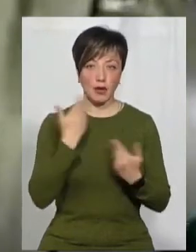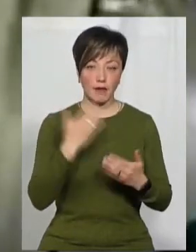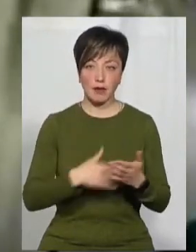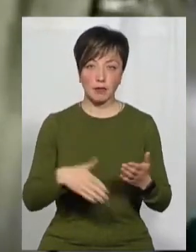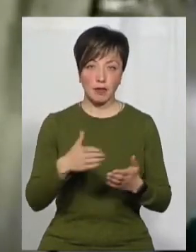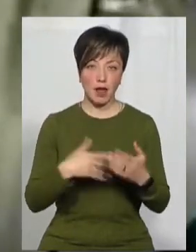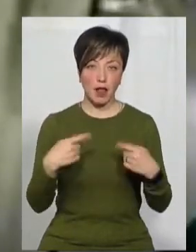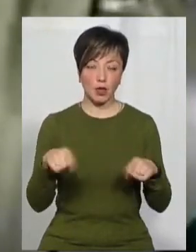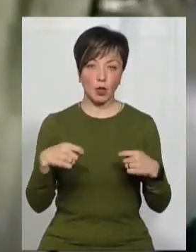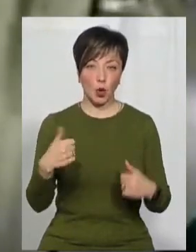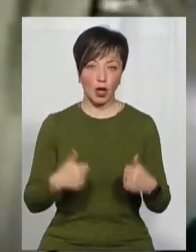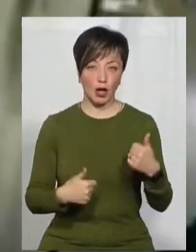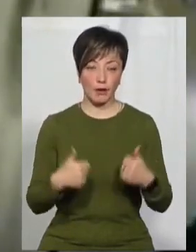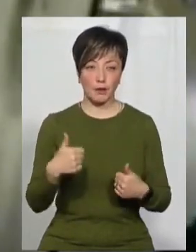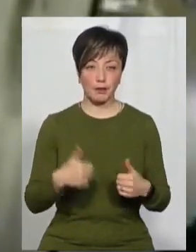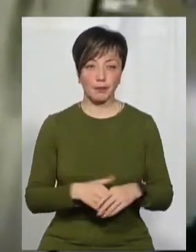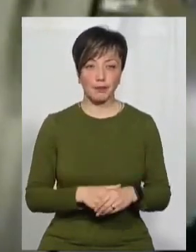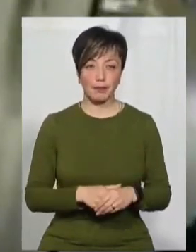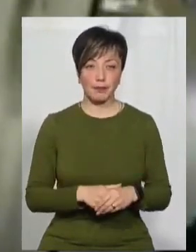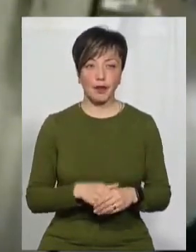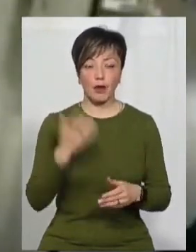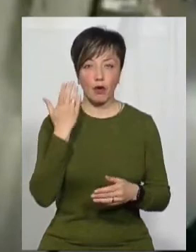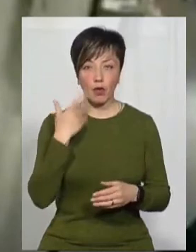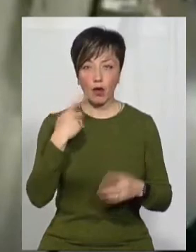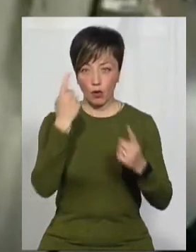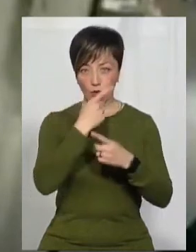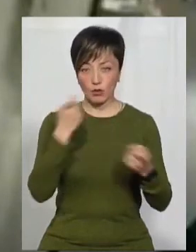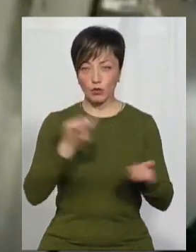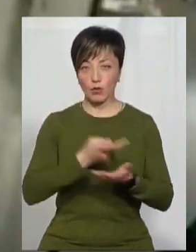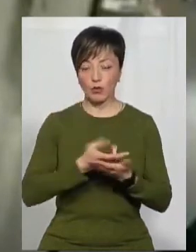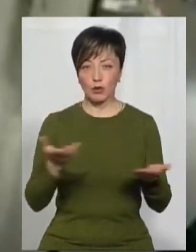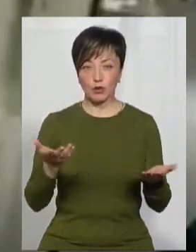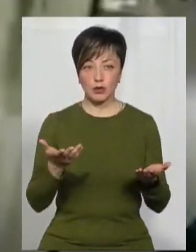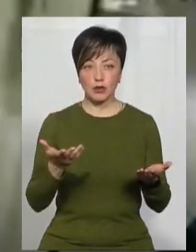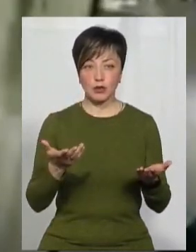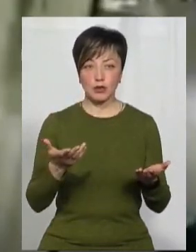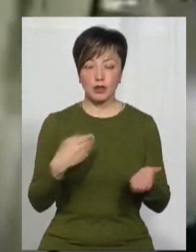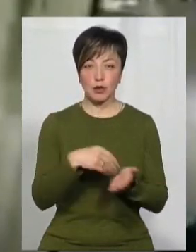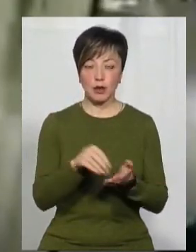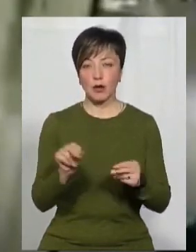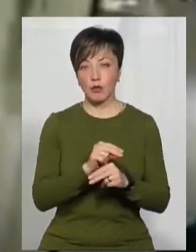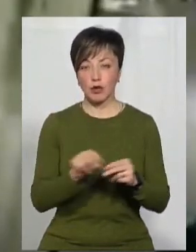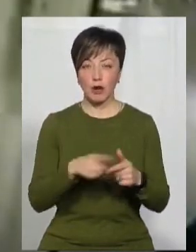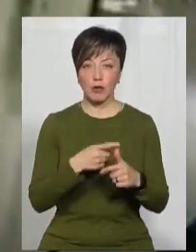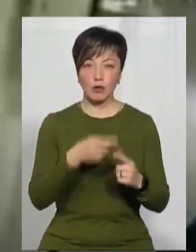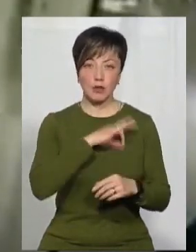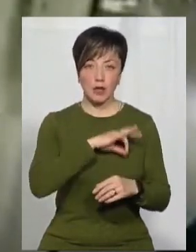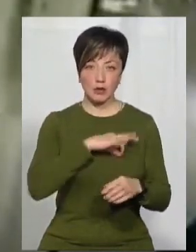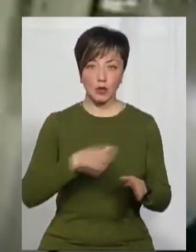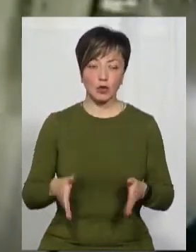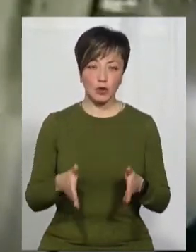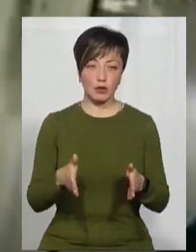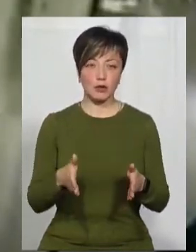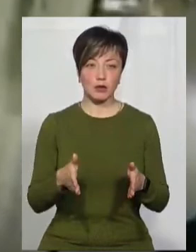відміняла торги. Тобто є таке поняття, коли оголошується публічне там ремонт або експлуатація автомобільних